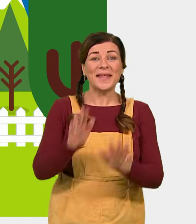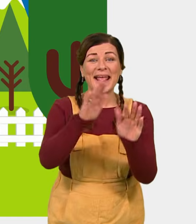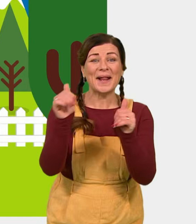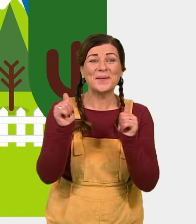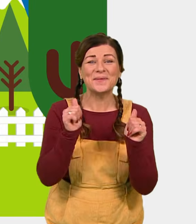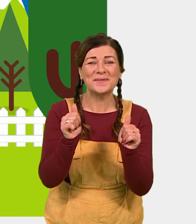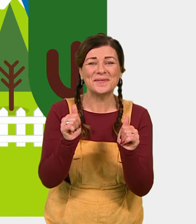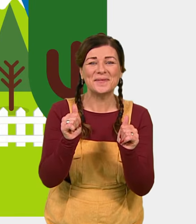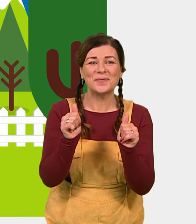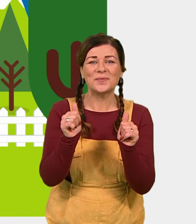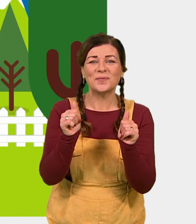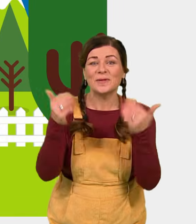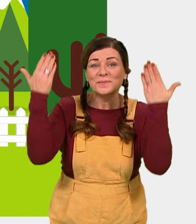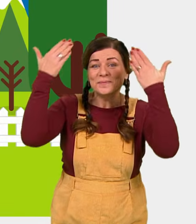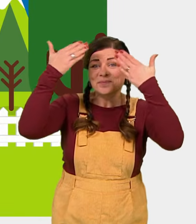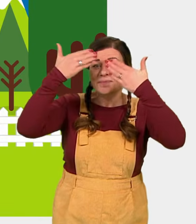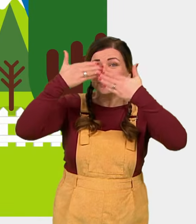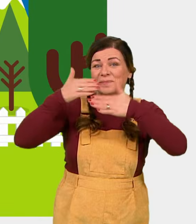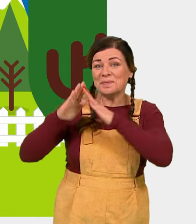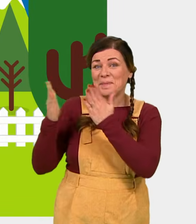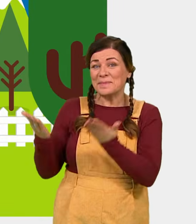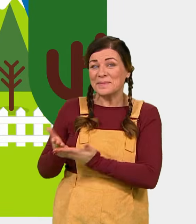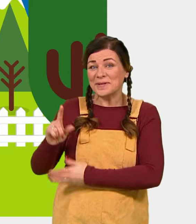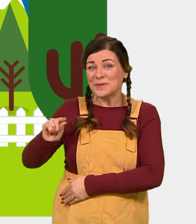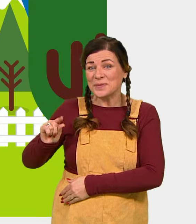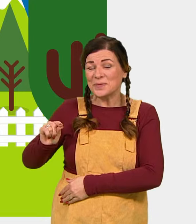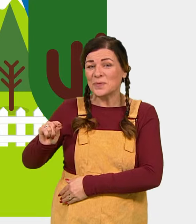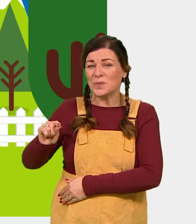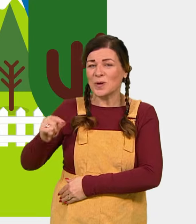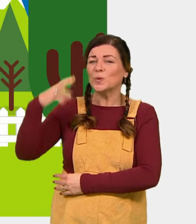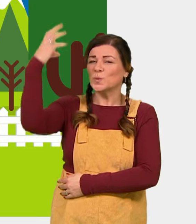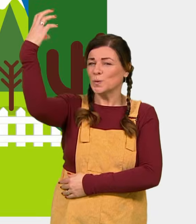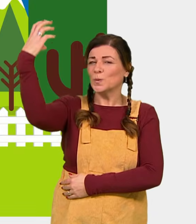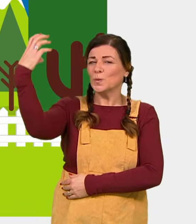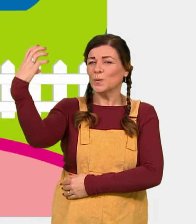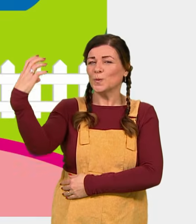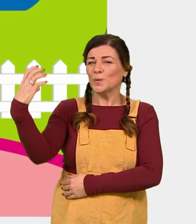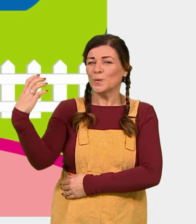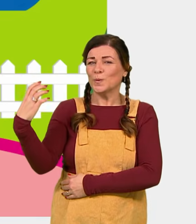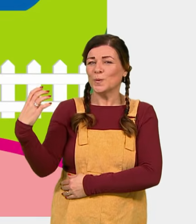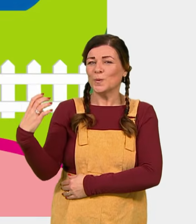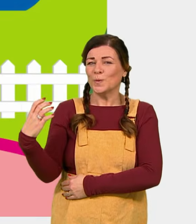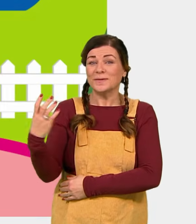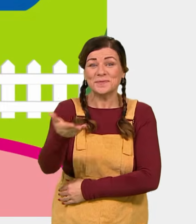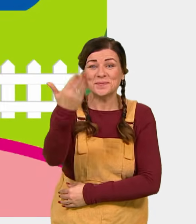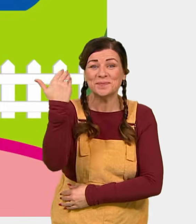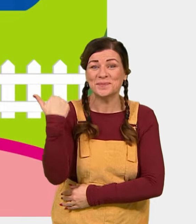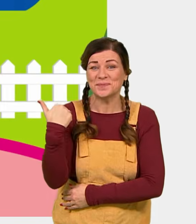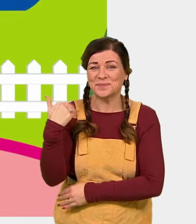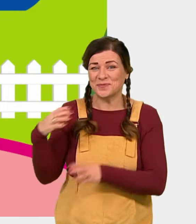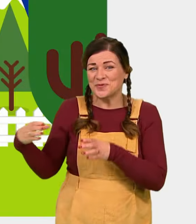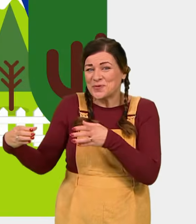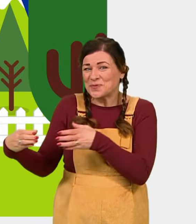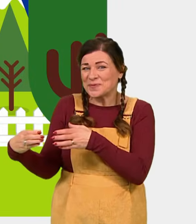Helo bawb! Mae'n dechrau nosi ym myd cyw, ac mae'r haul yn suddo i'w wely. Felly dewch gyda fi at y